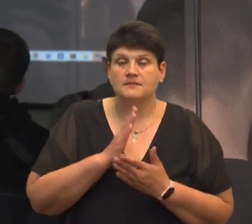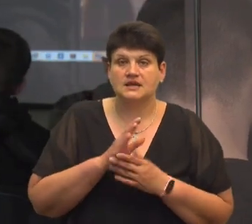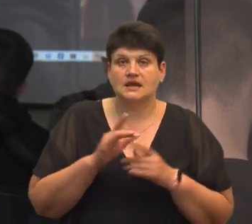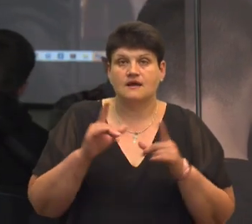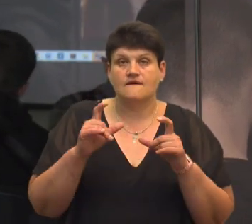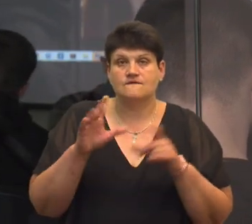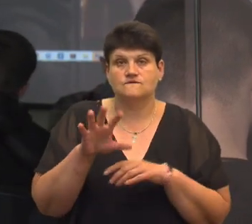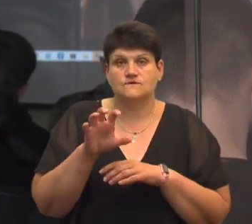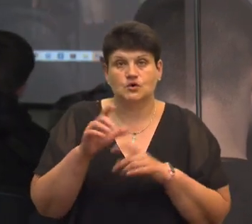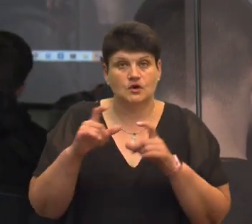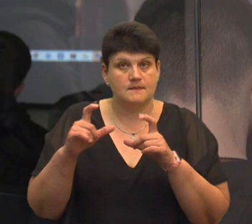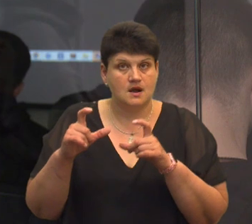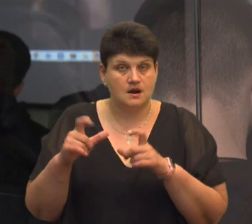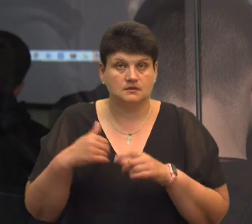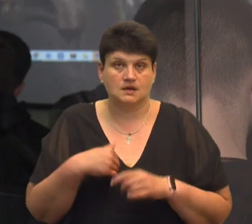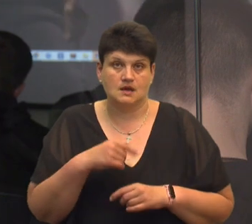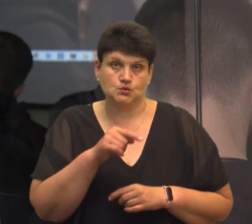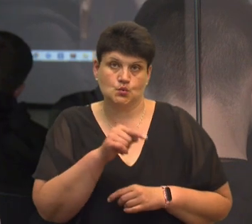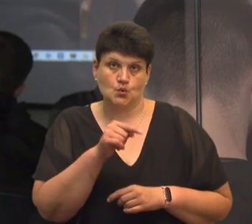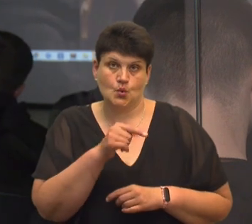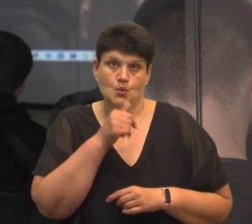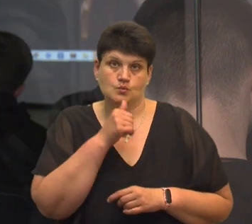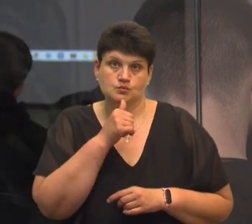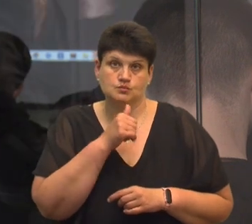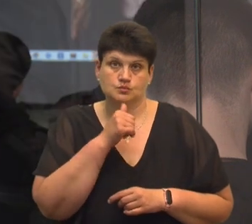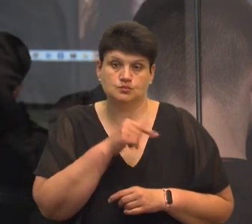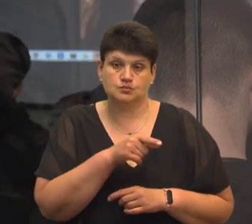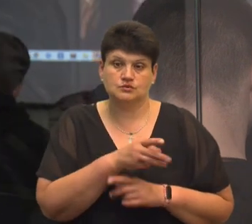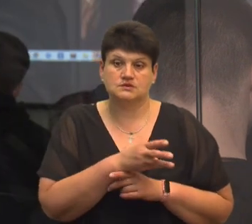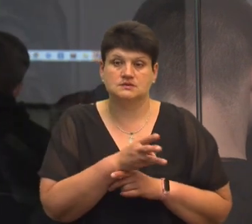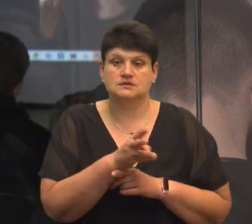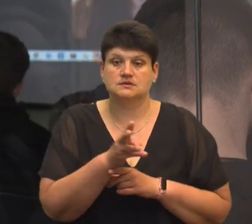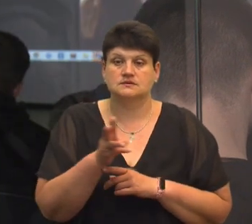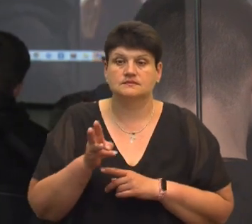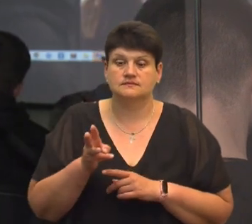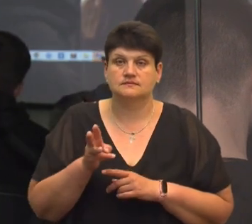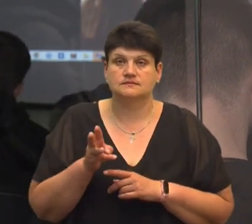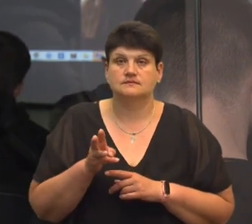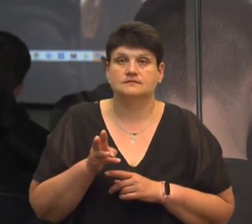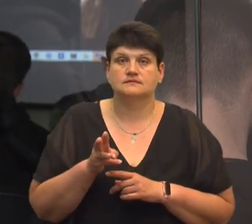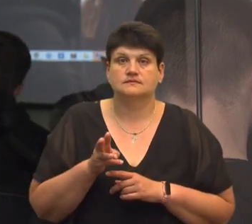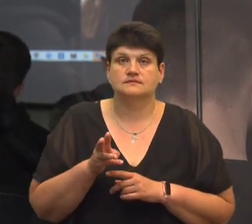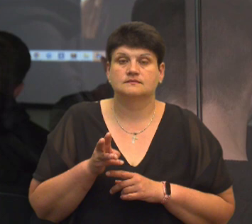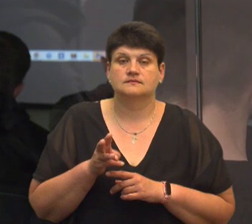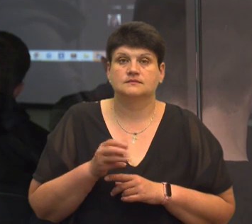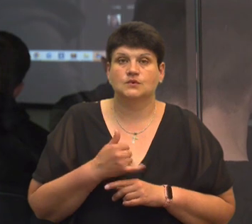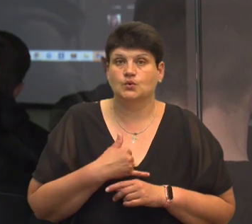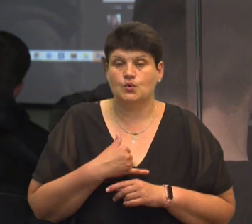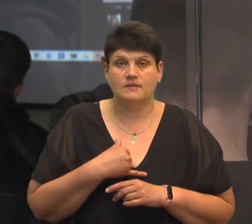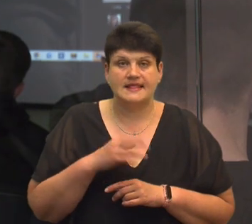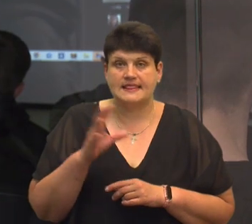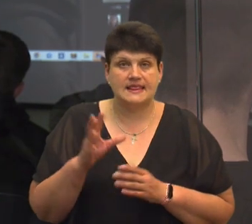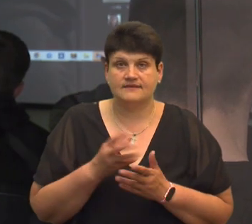фотоапарат, і я з нього питався знімати фото. В мене не всі